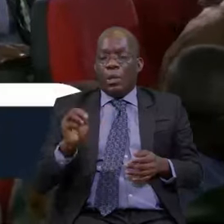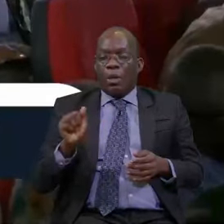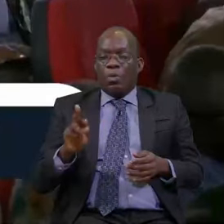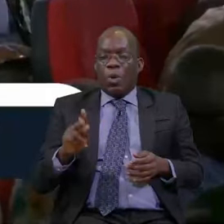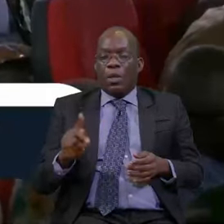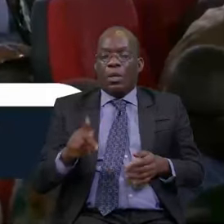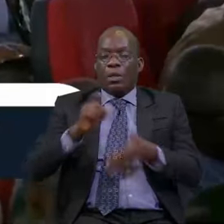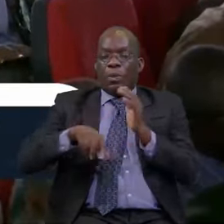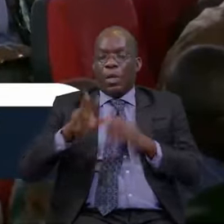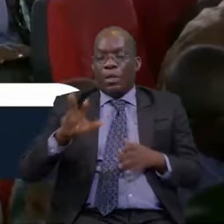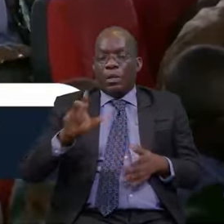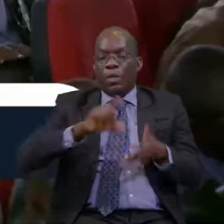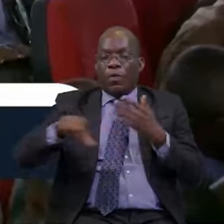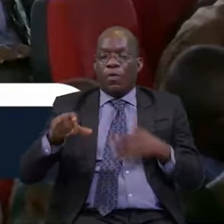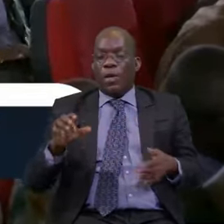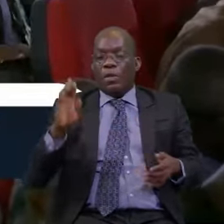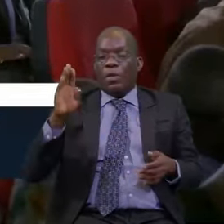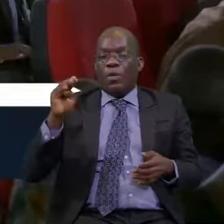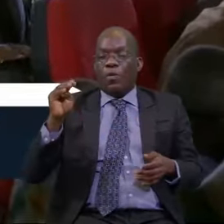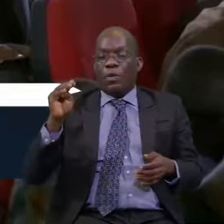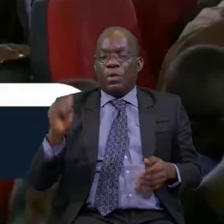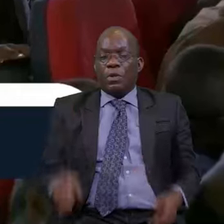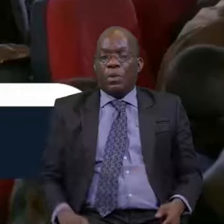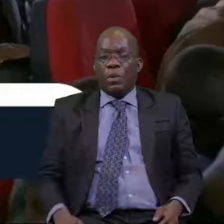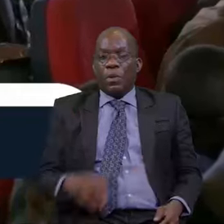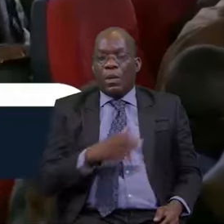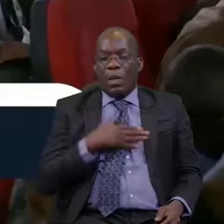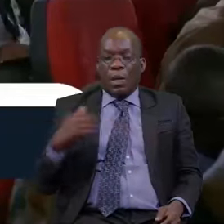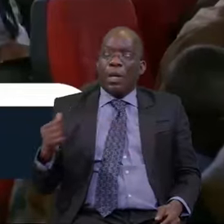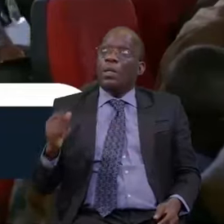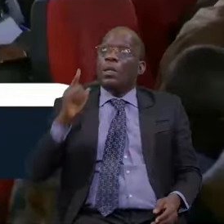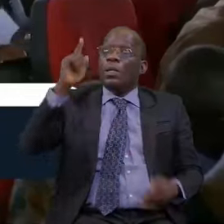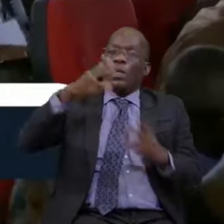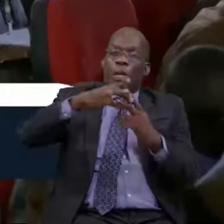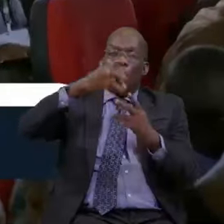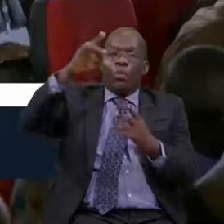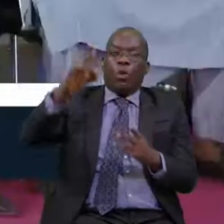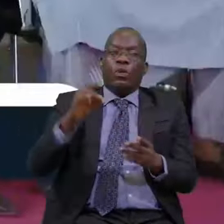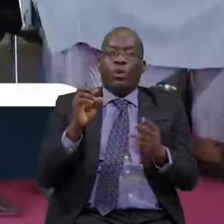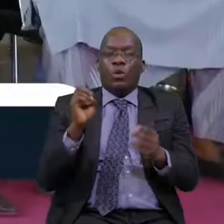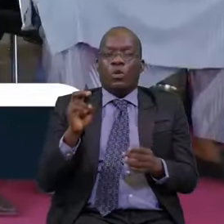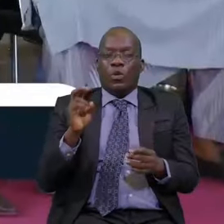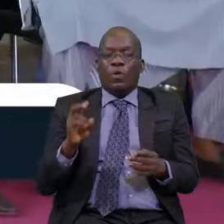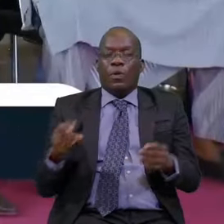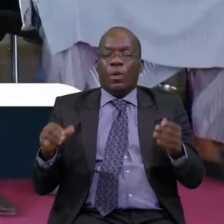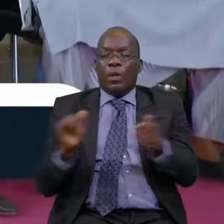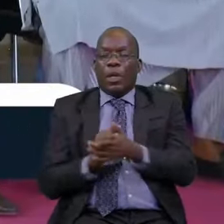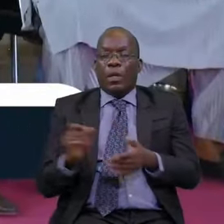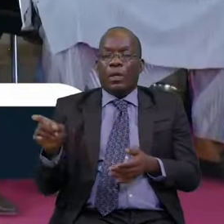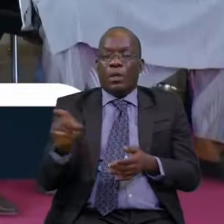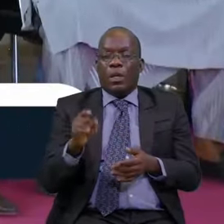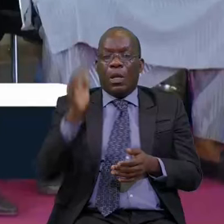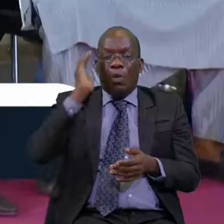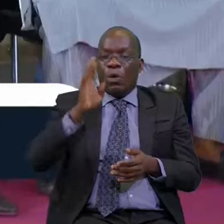3, 14. 14 dit, il en établit 12 pour les